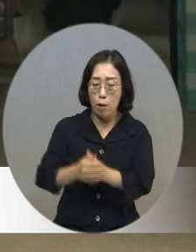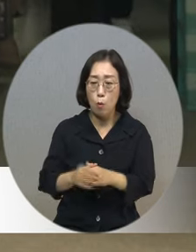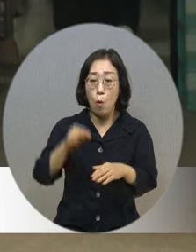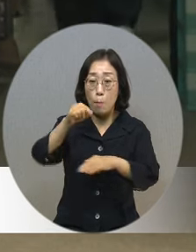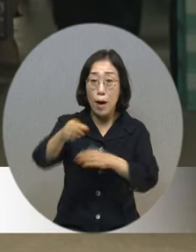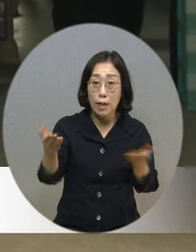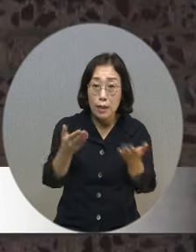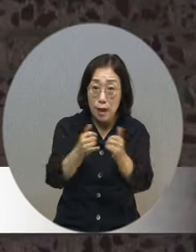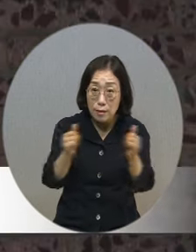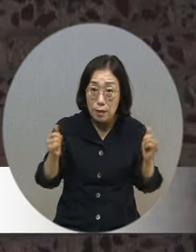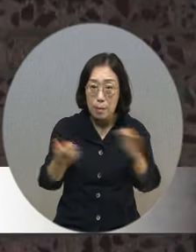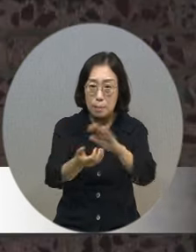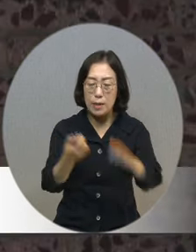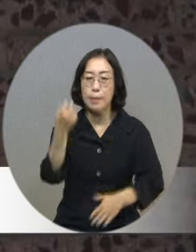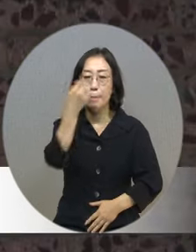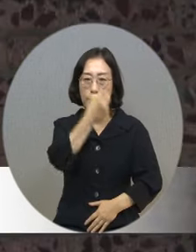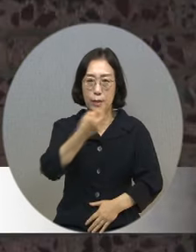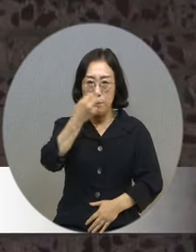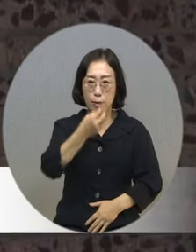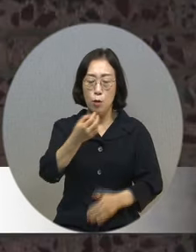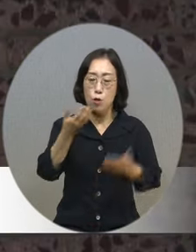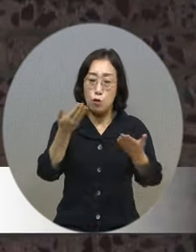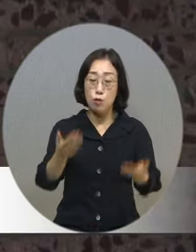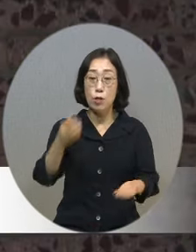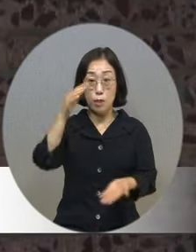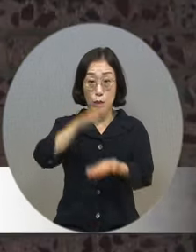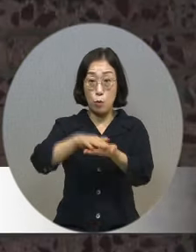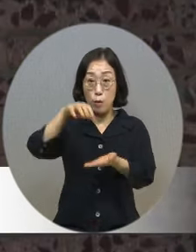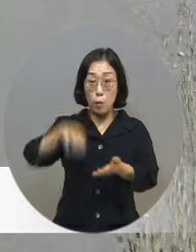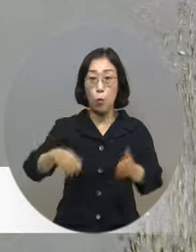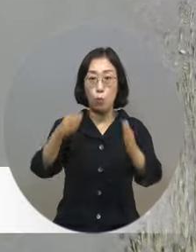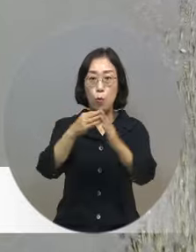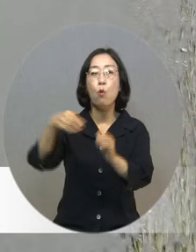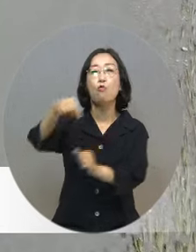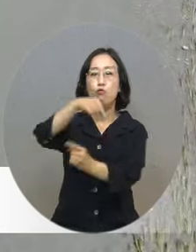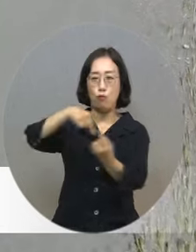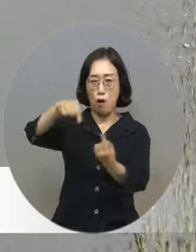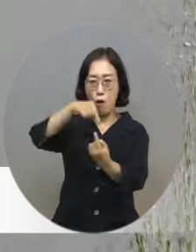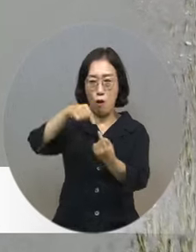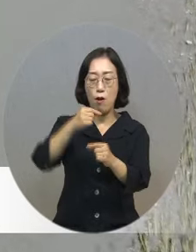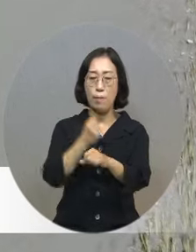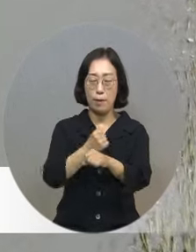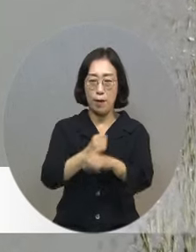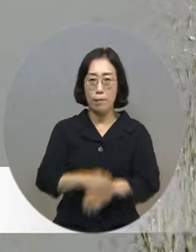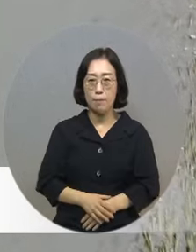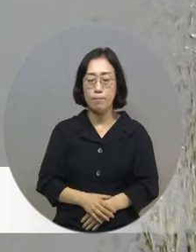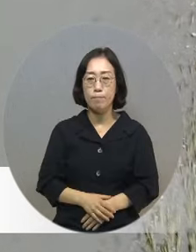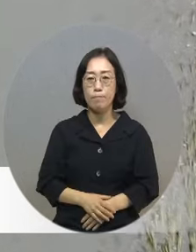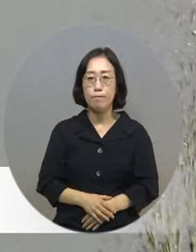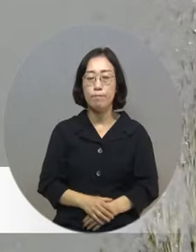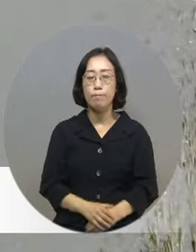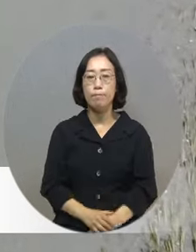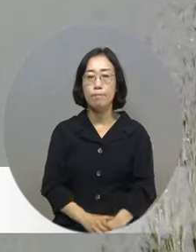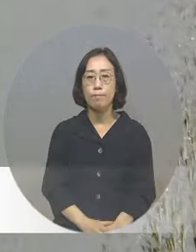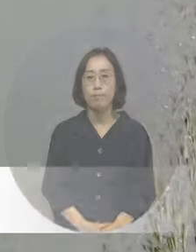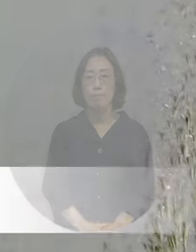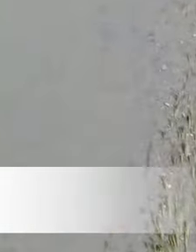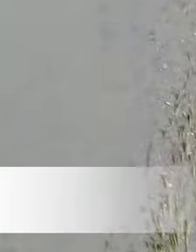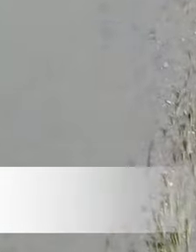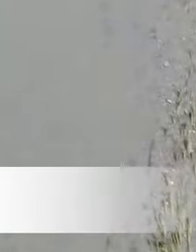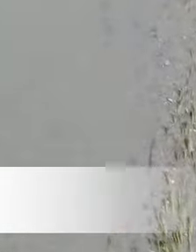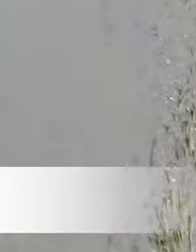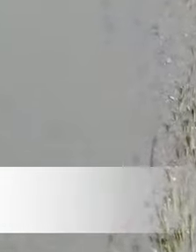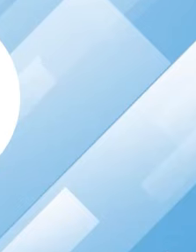예찰 활동 무도의 심터 운영 및 활성화 지원이 있습니다 복지 tv 뉴스 박태진